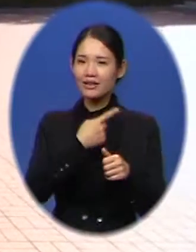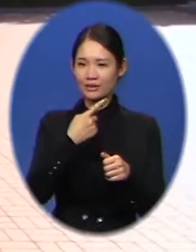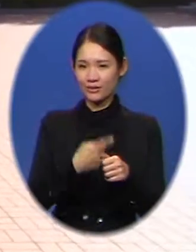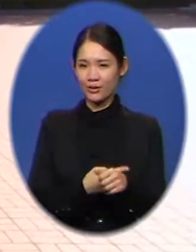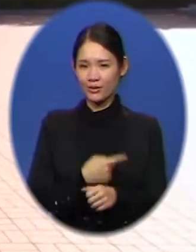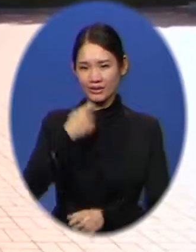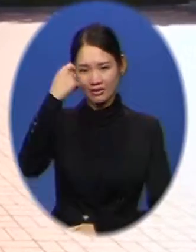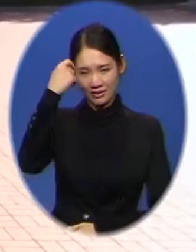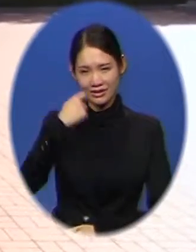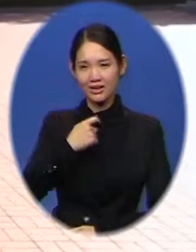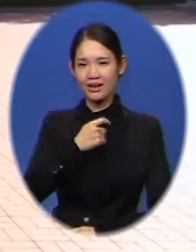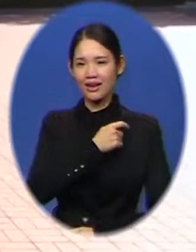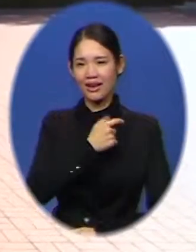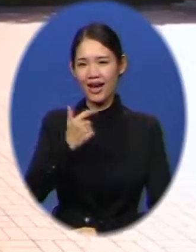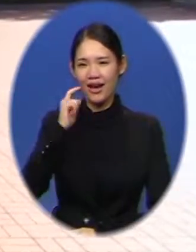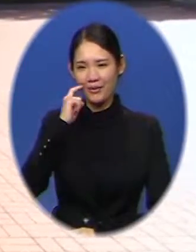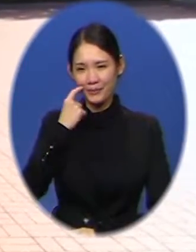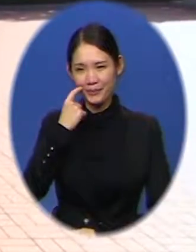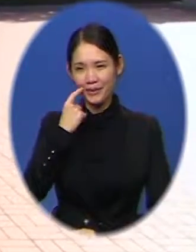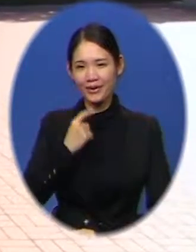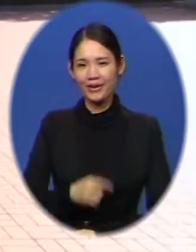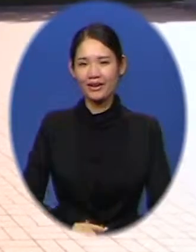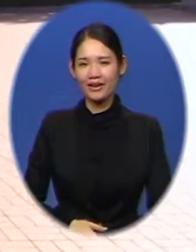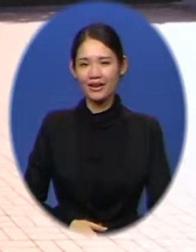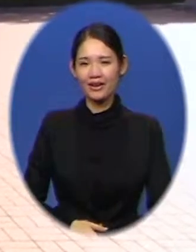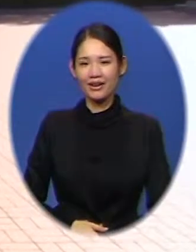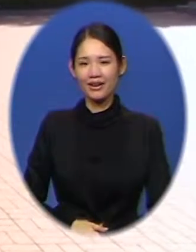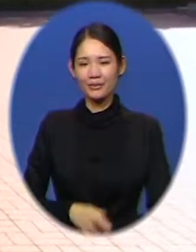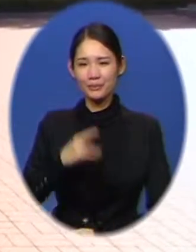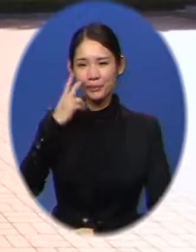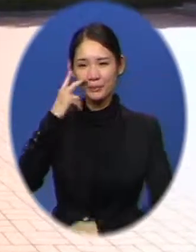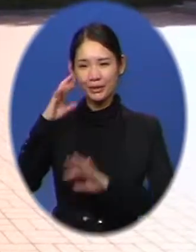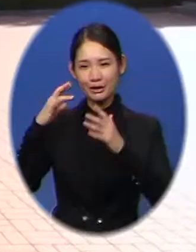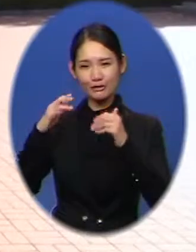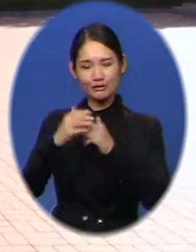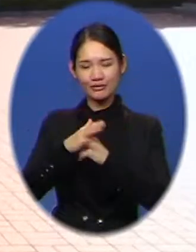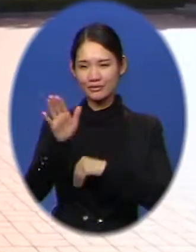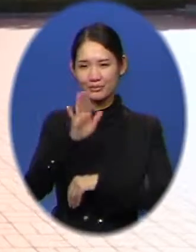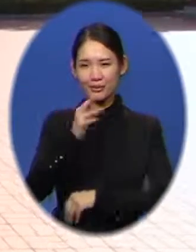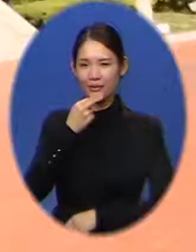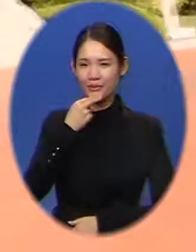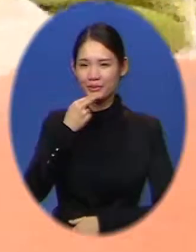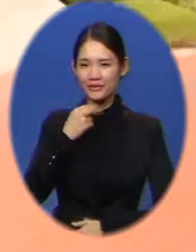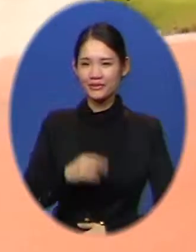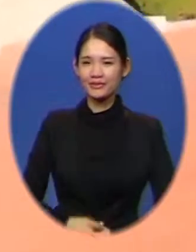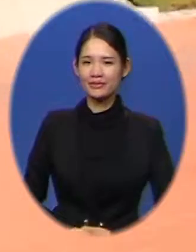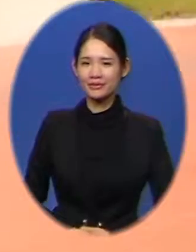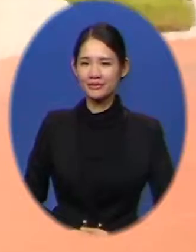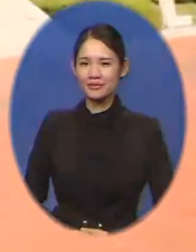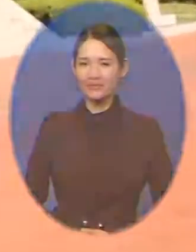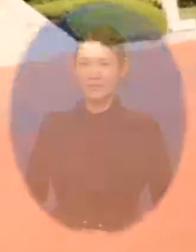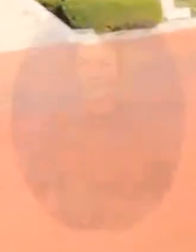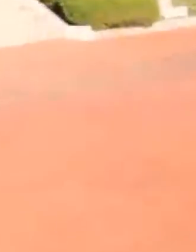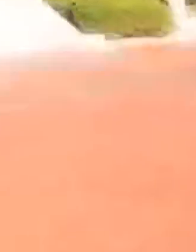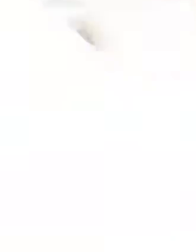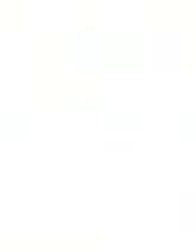자연스러워요. 진짜 너무 예뻐요. 미국에서 그 이런 거 별로 없어요. 그냥.